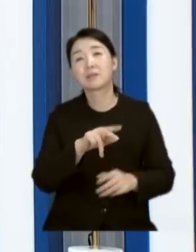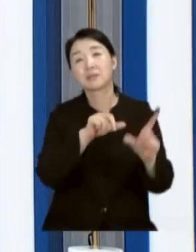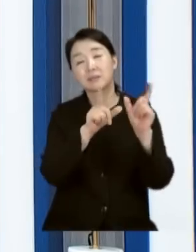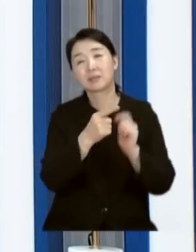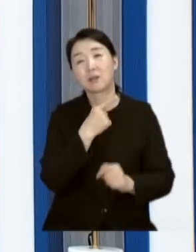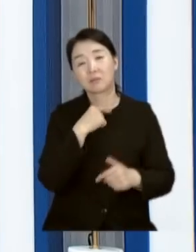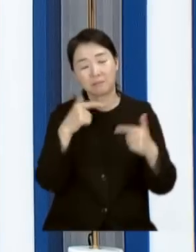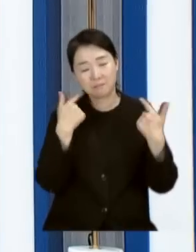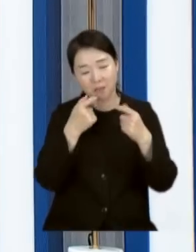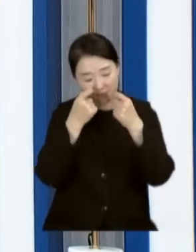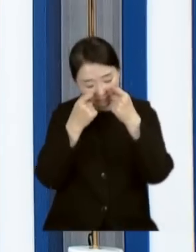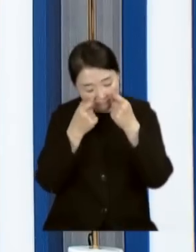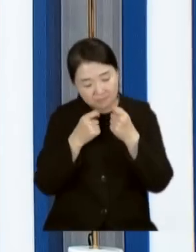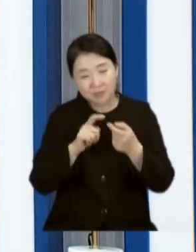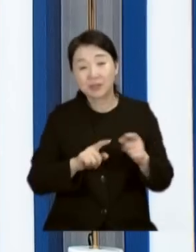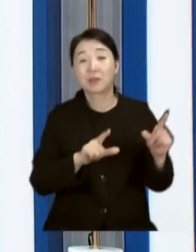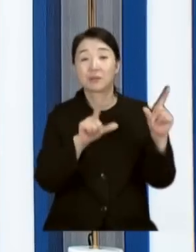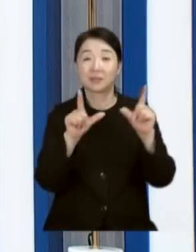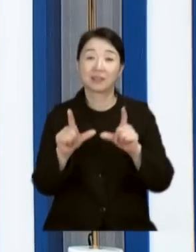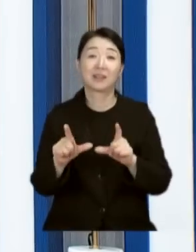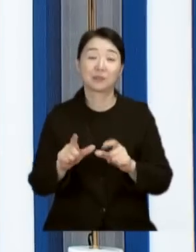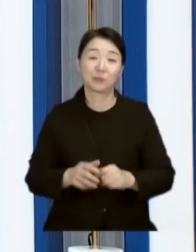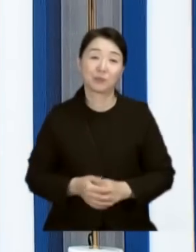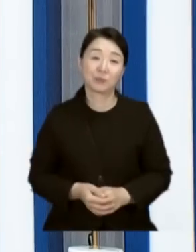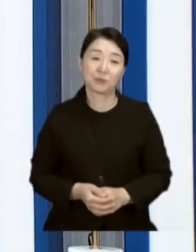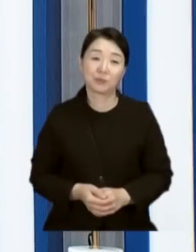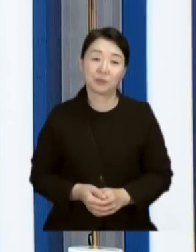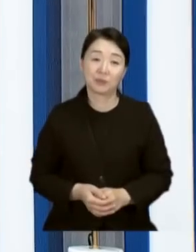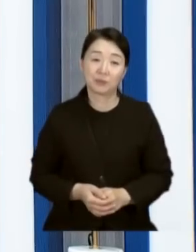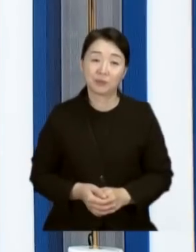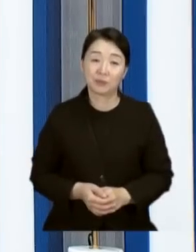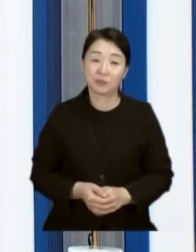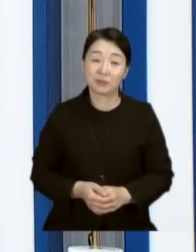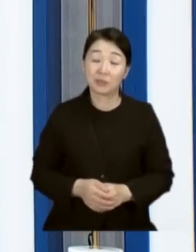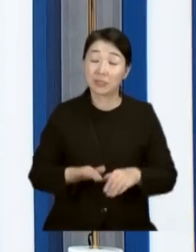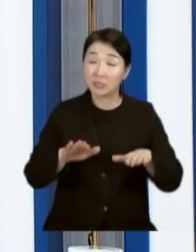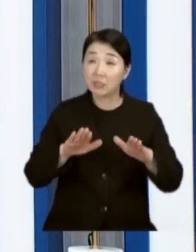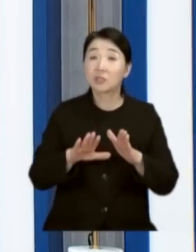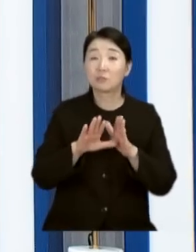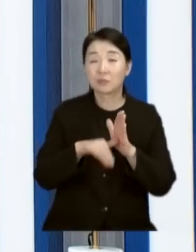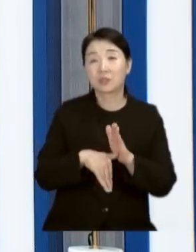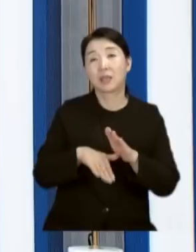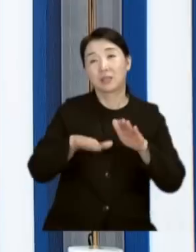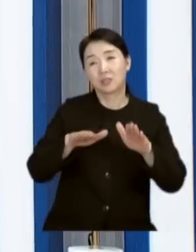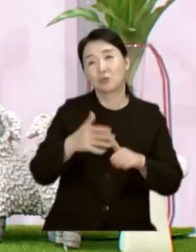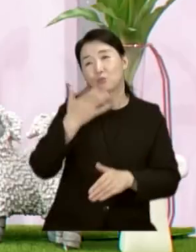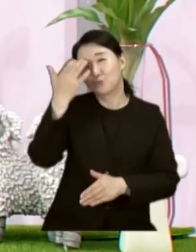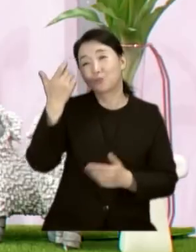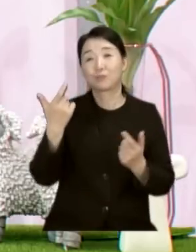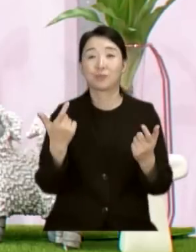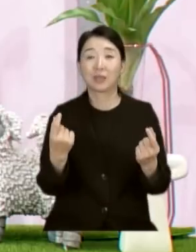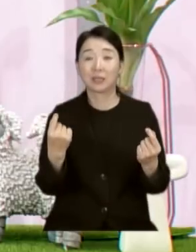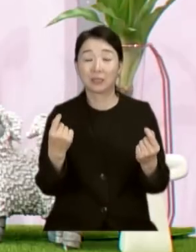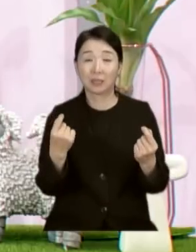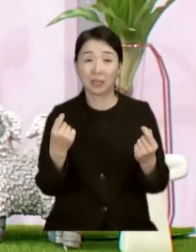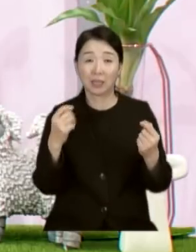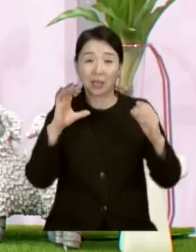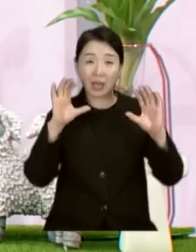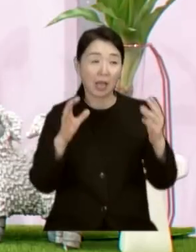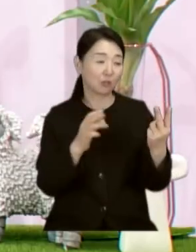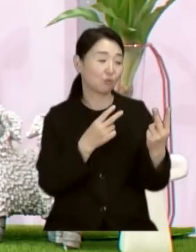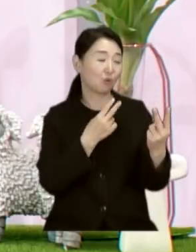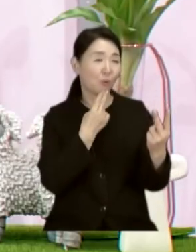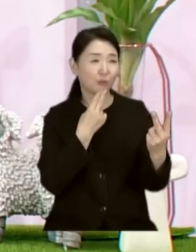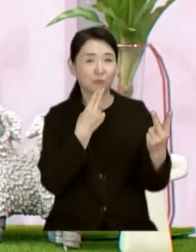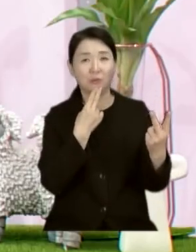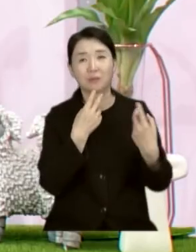살고 싶고 매일매일 눈물로 살면서 지금 이 순간 이 자리는 저에게는 꿈만 같은 시간이고 아이들 없었으면